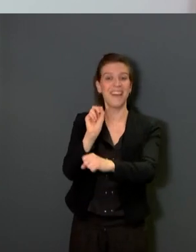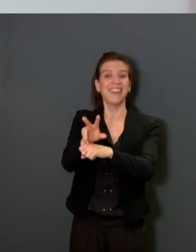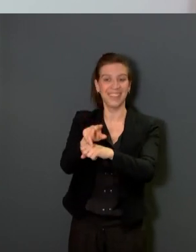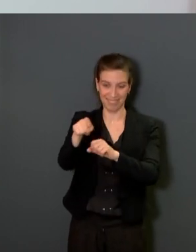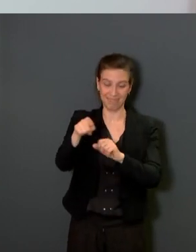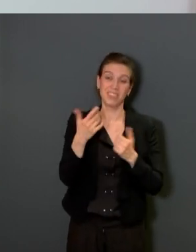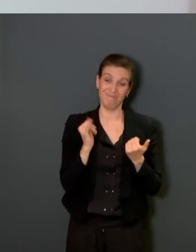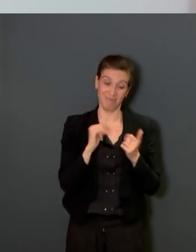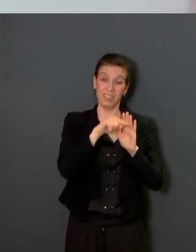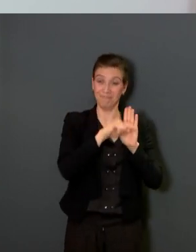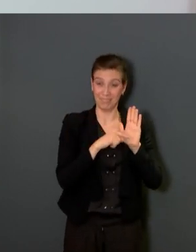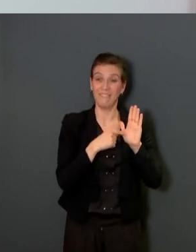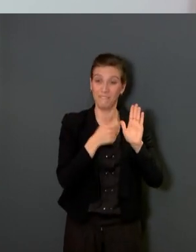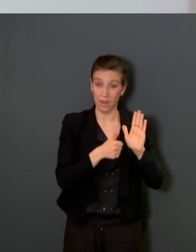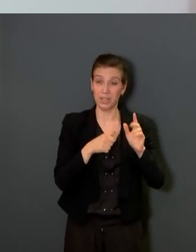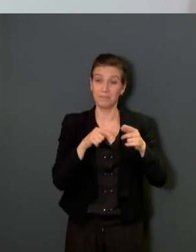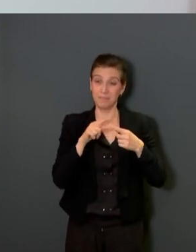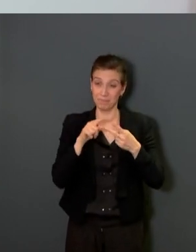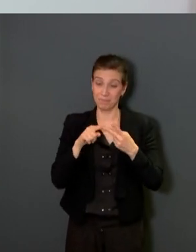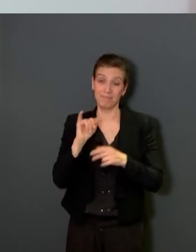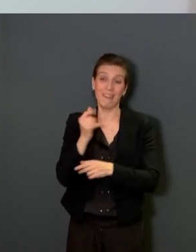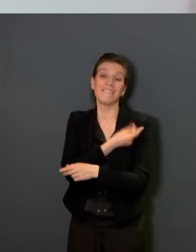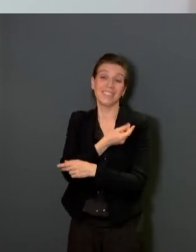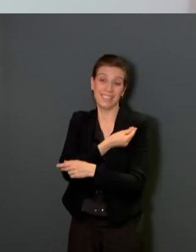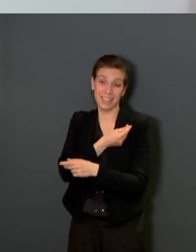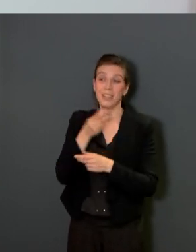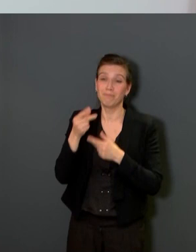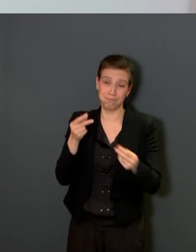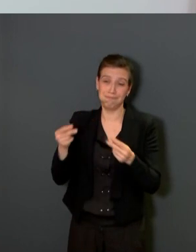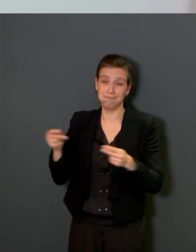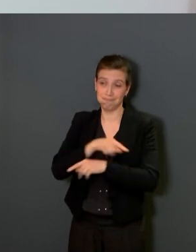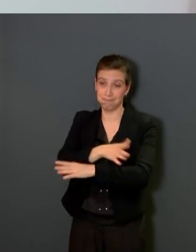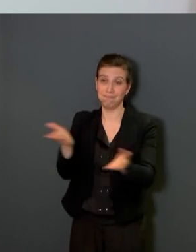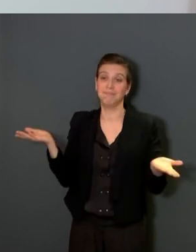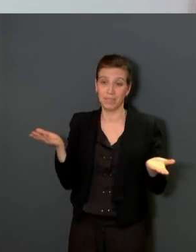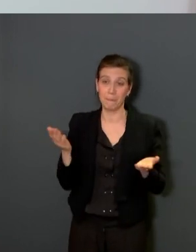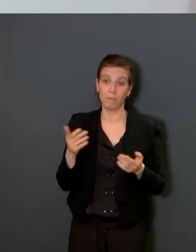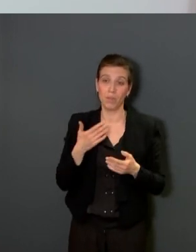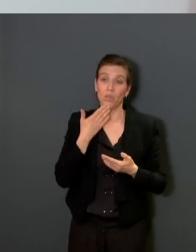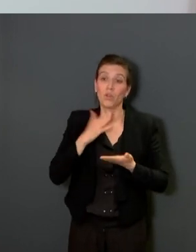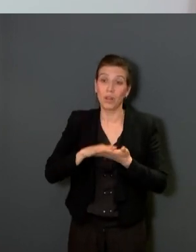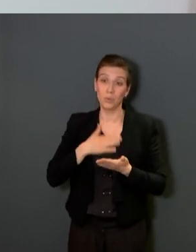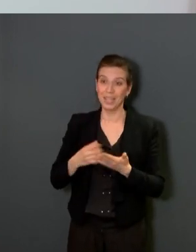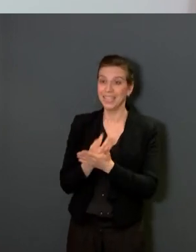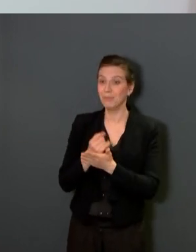geholpen. En dan natuurlijk de vaccinaties, want dat is denk ik het goede nieuws dat we kunnen brengen. Dat daar waar al gevaccineerd is,